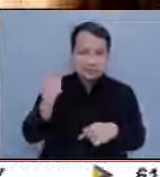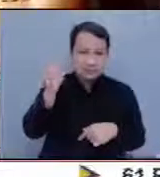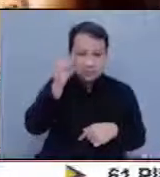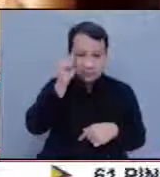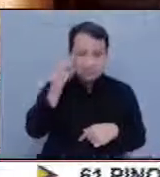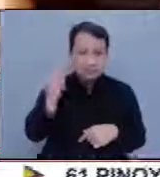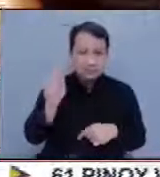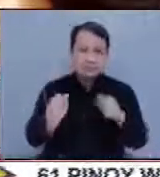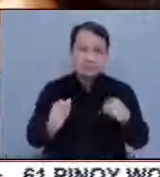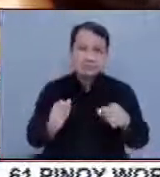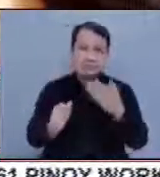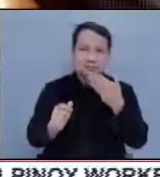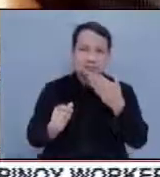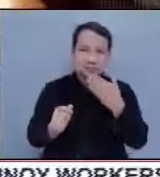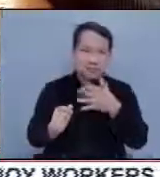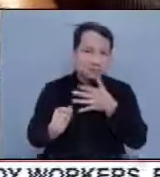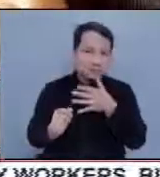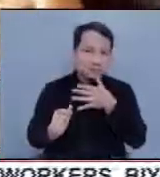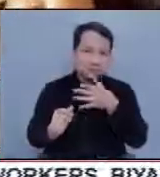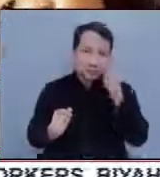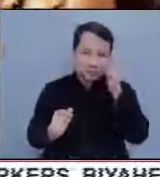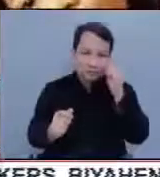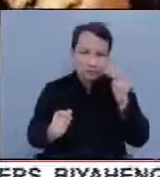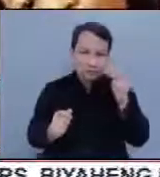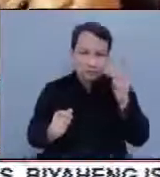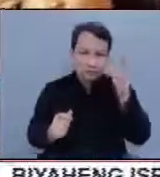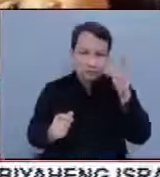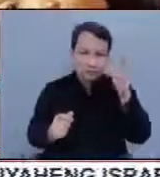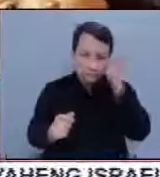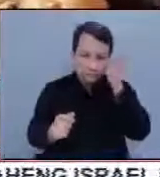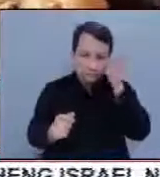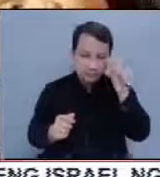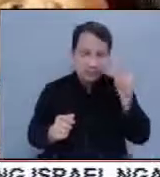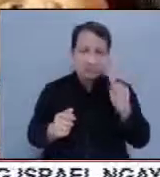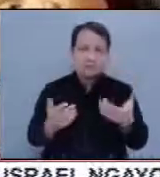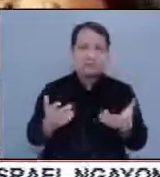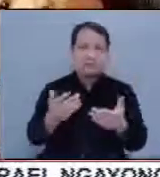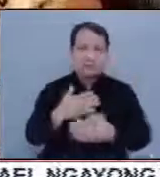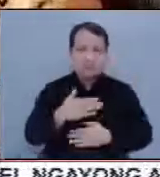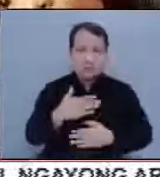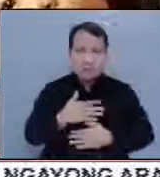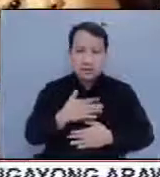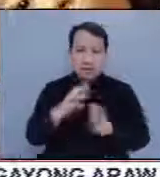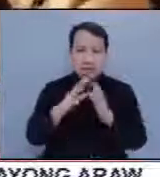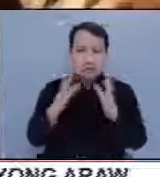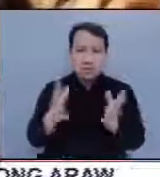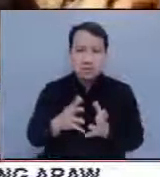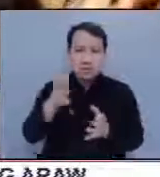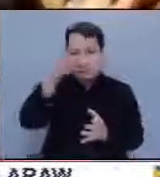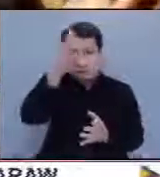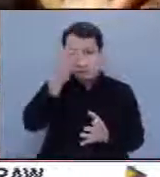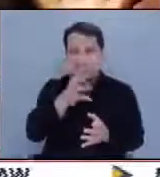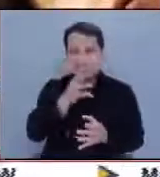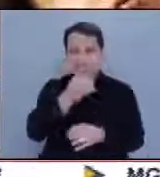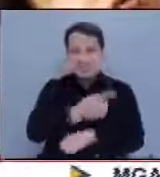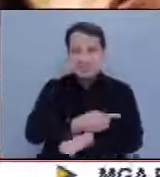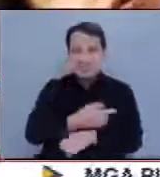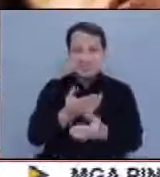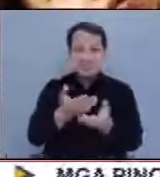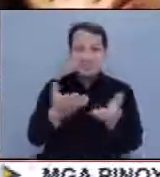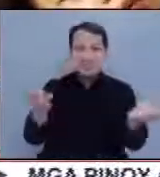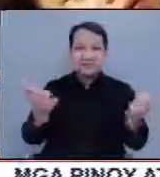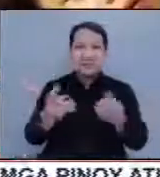Nanay Maria Castillo Atienza at Tatay Freddy Atienza. Happy, happy World's Parents Day po at maraming salamat sa pagsama sa